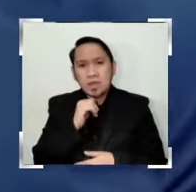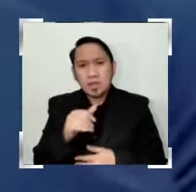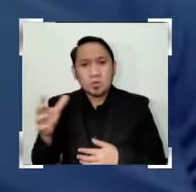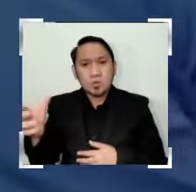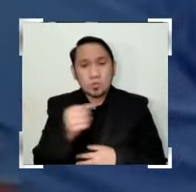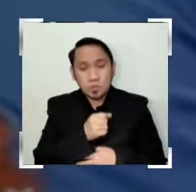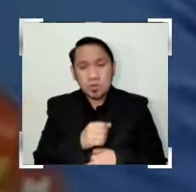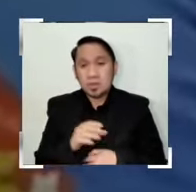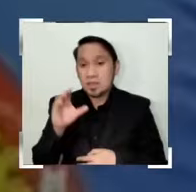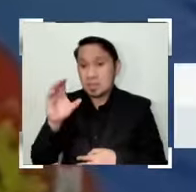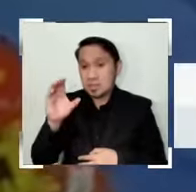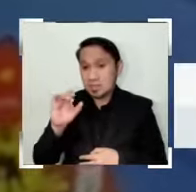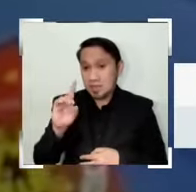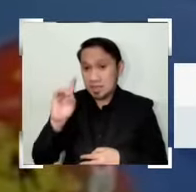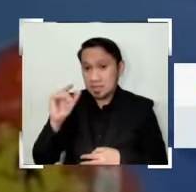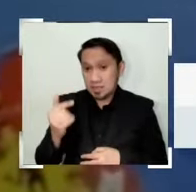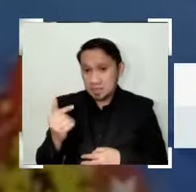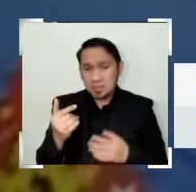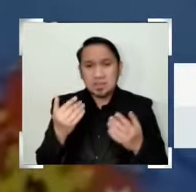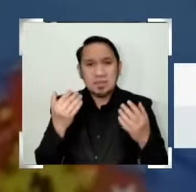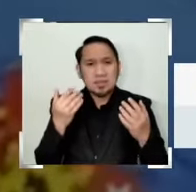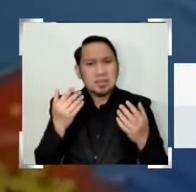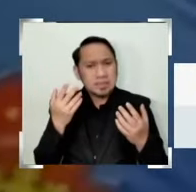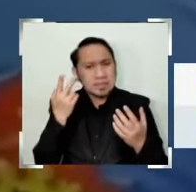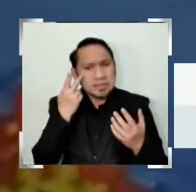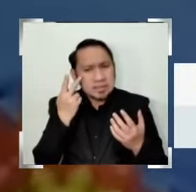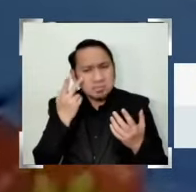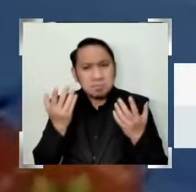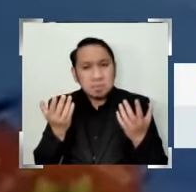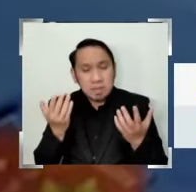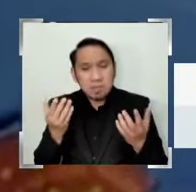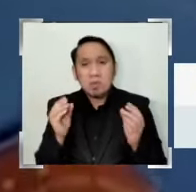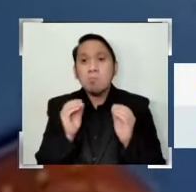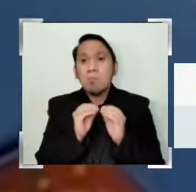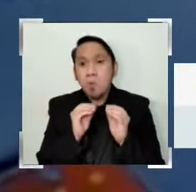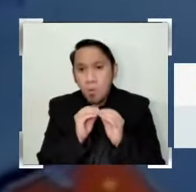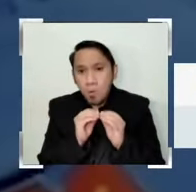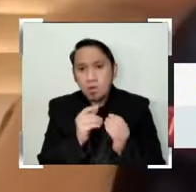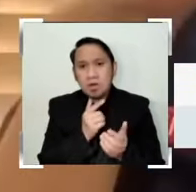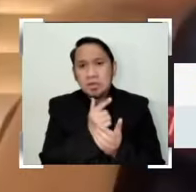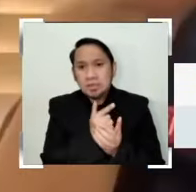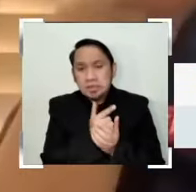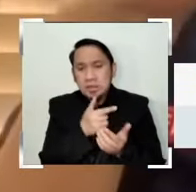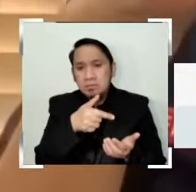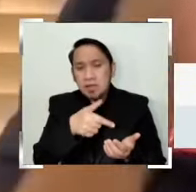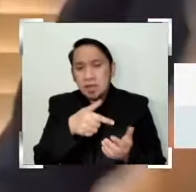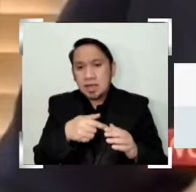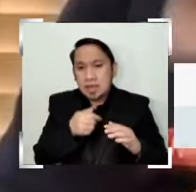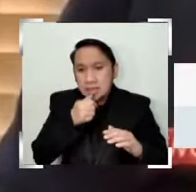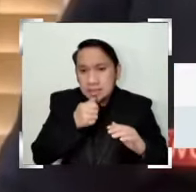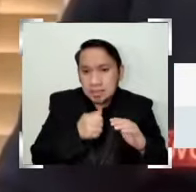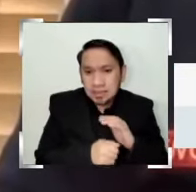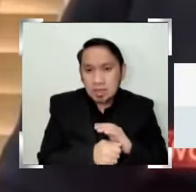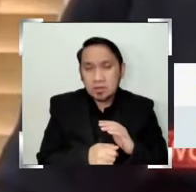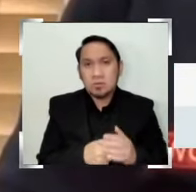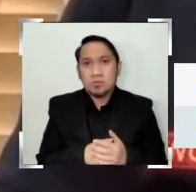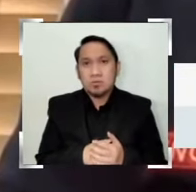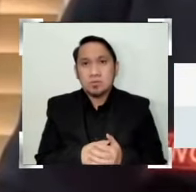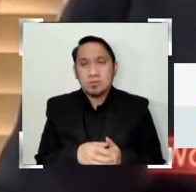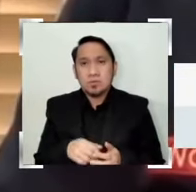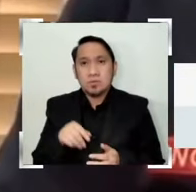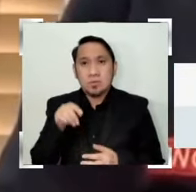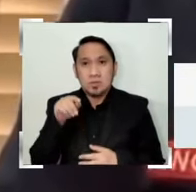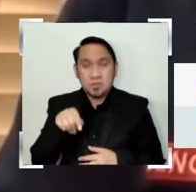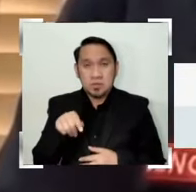CIDG, mas marami pa raw nakatagong armas ang mga Teves. Kung ano po yung mga nakuha ninyo, sir, ito po yung initial information that you had before